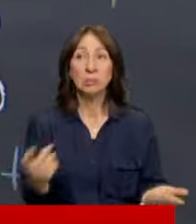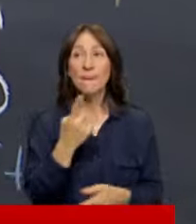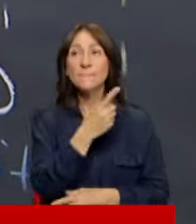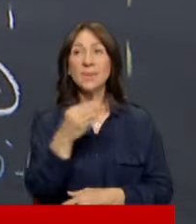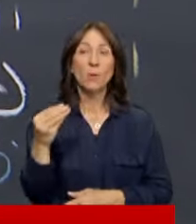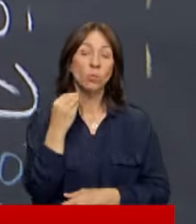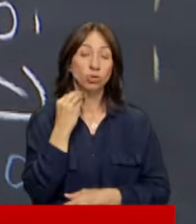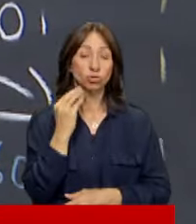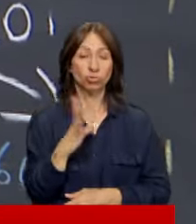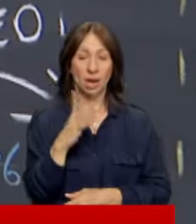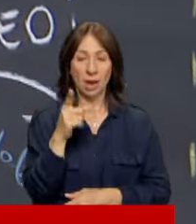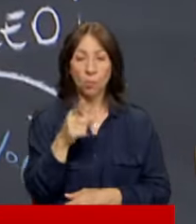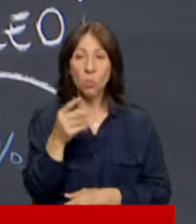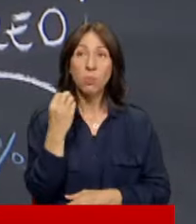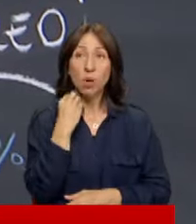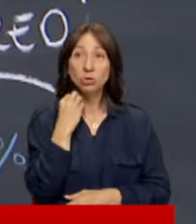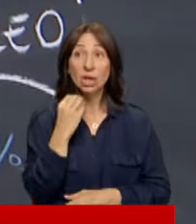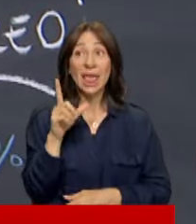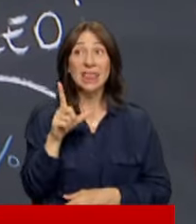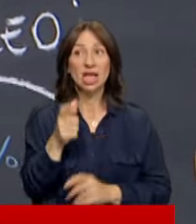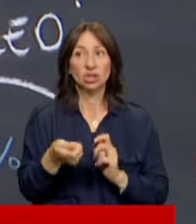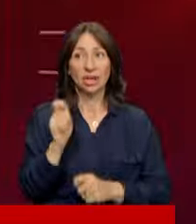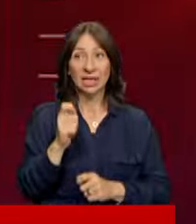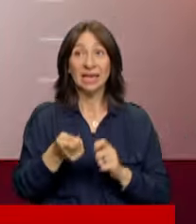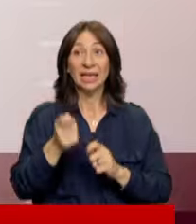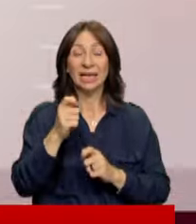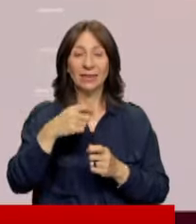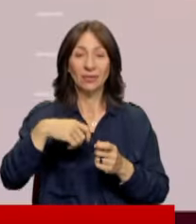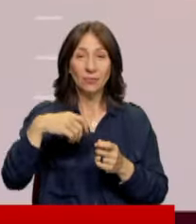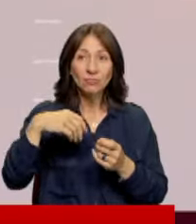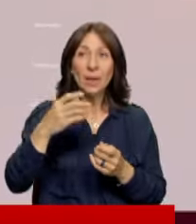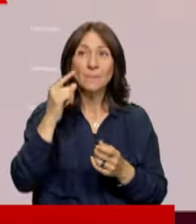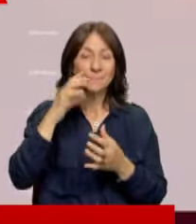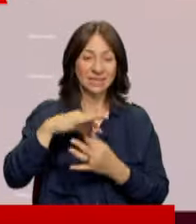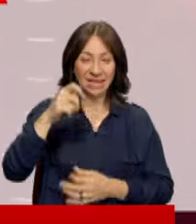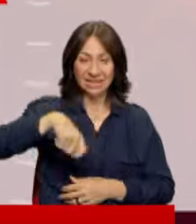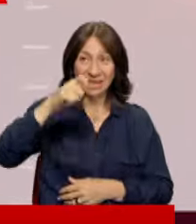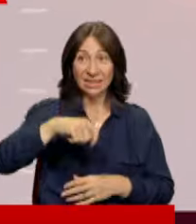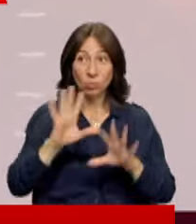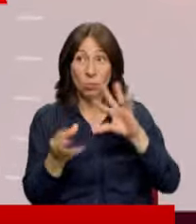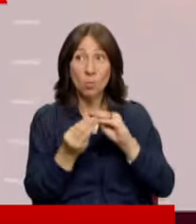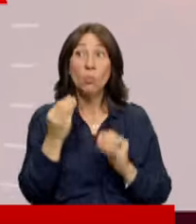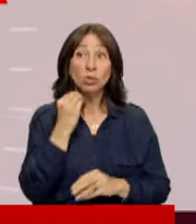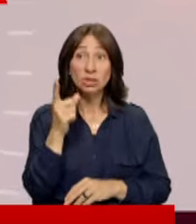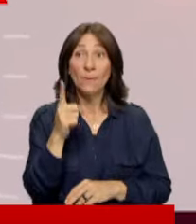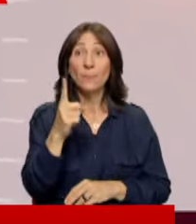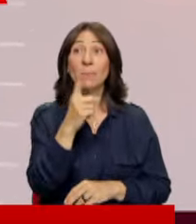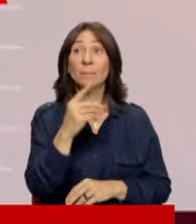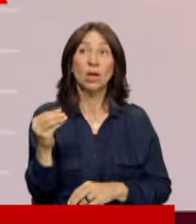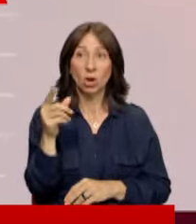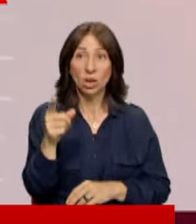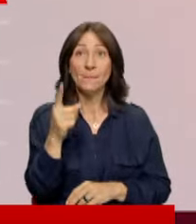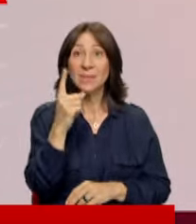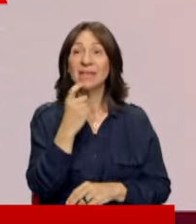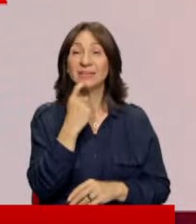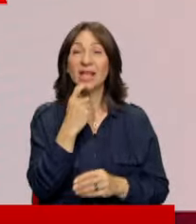milyon liralık borcunuz varsa ve bu borç ihtiyaç kredisi, kredili mevduat hesabı ve bireysel kredi kartlarından oluşan bir borçsa, bu 1 milyon liraya